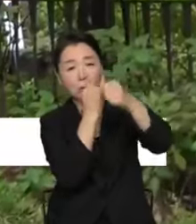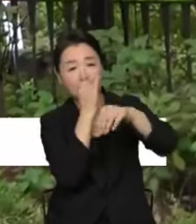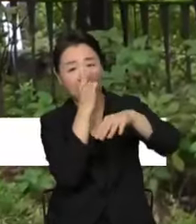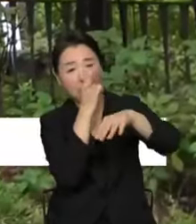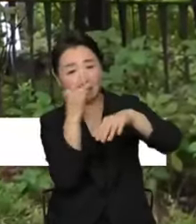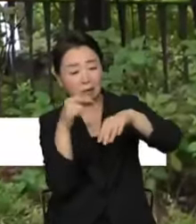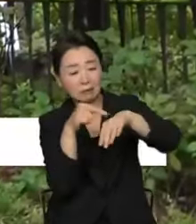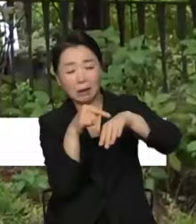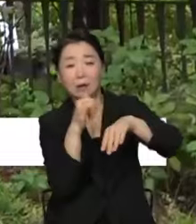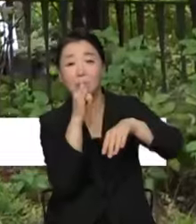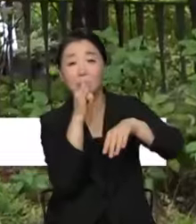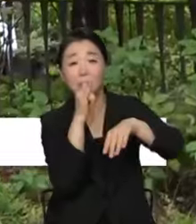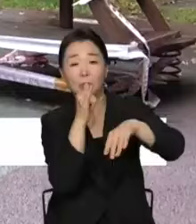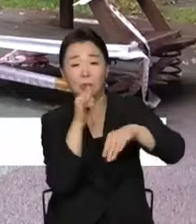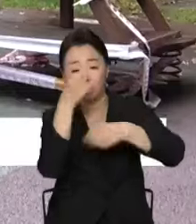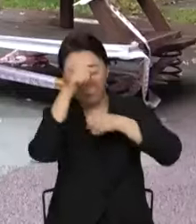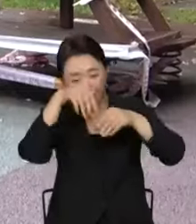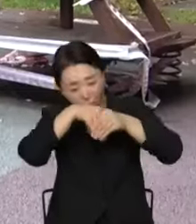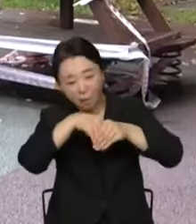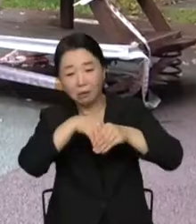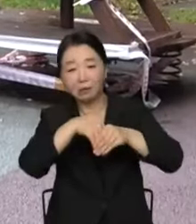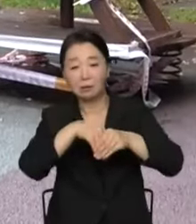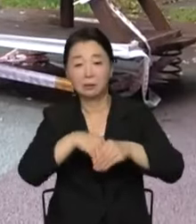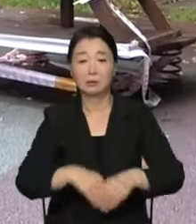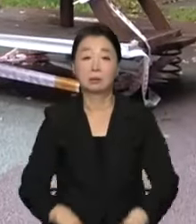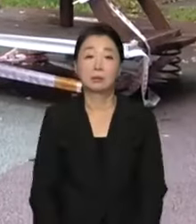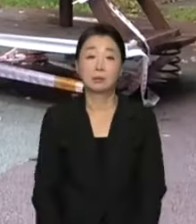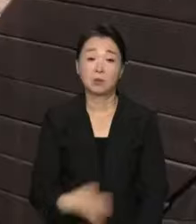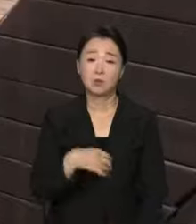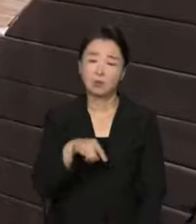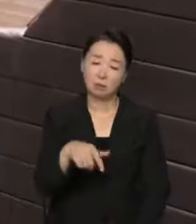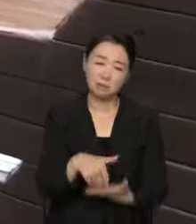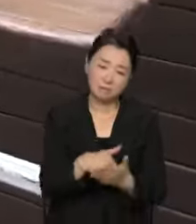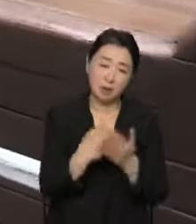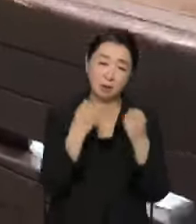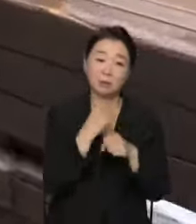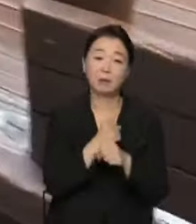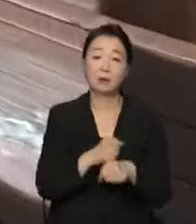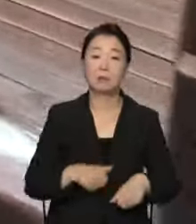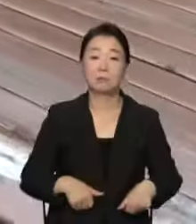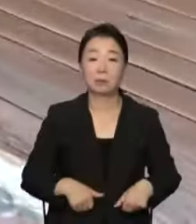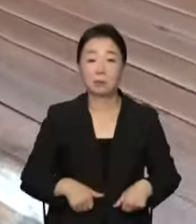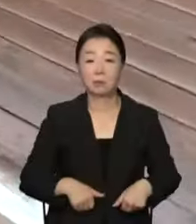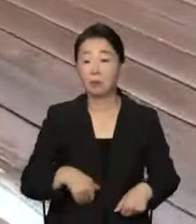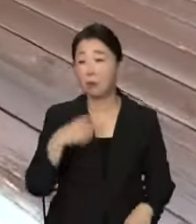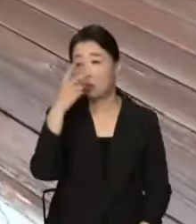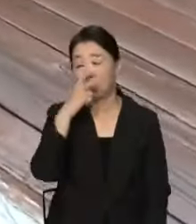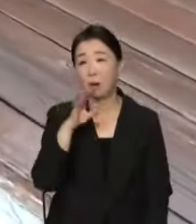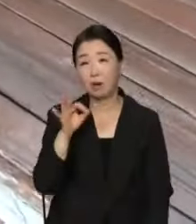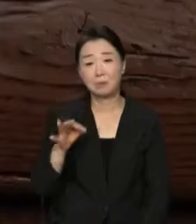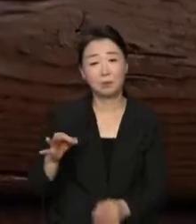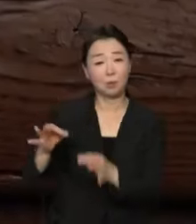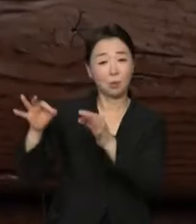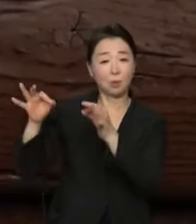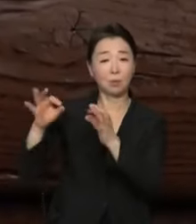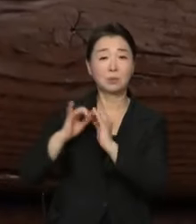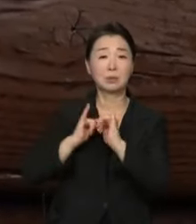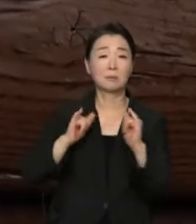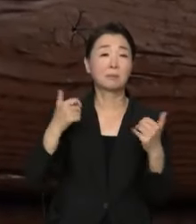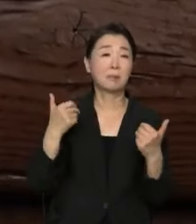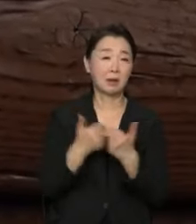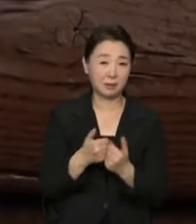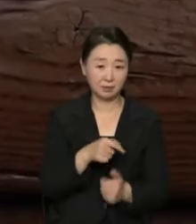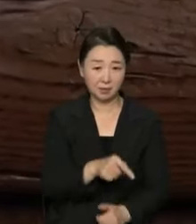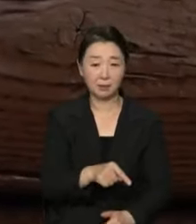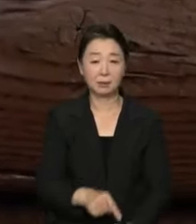하고 발끼임도 있고. 위험할 정도로 낡아 새로 만들어야 하는데 관리비가 오른다며 일부 주민들이